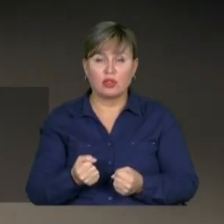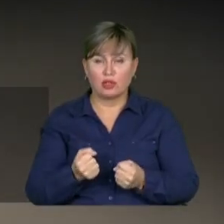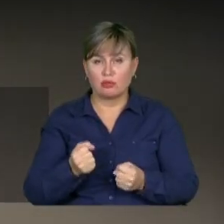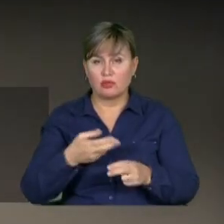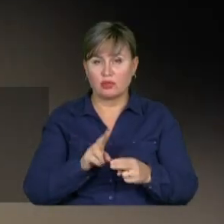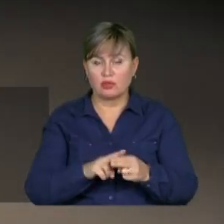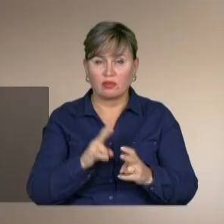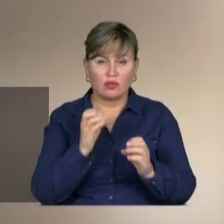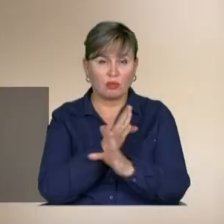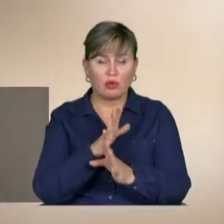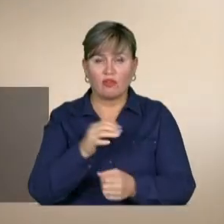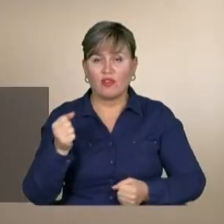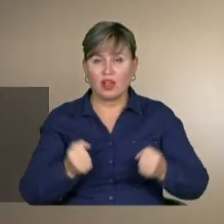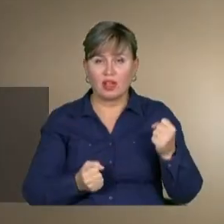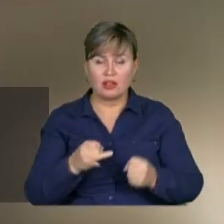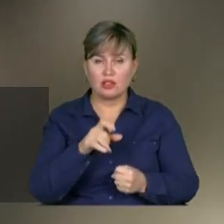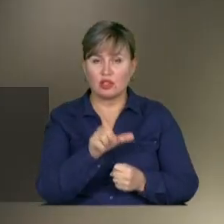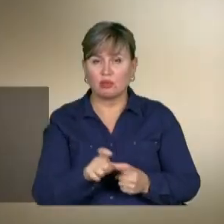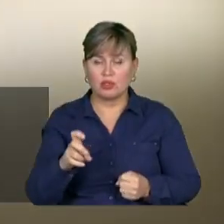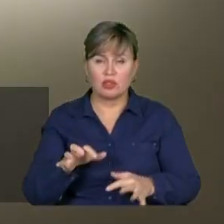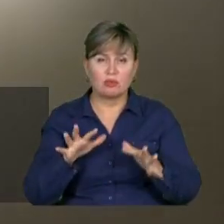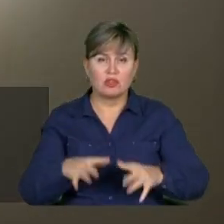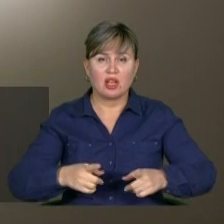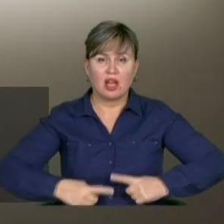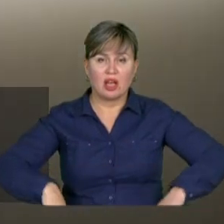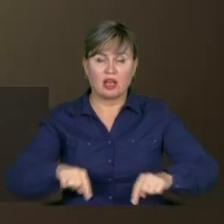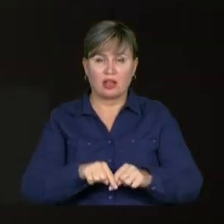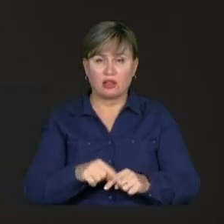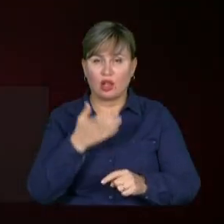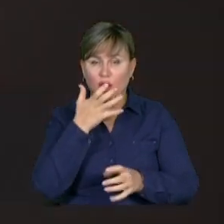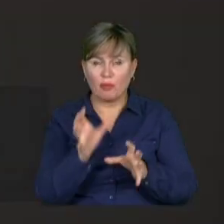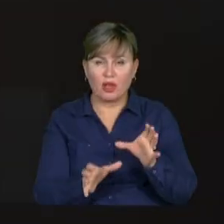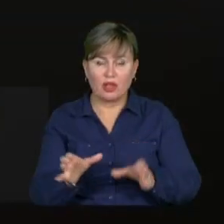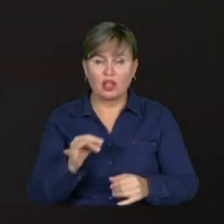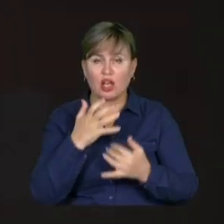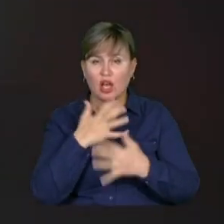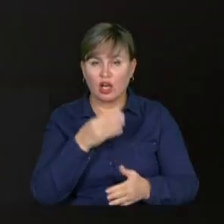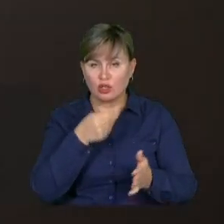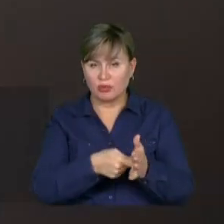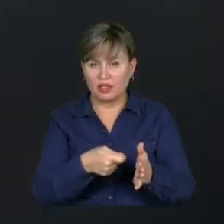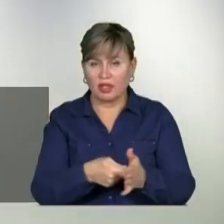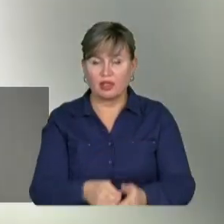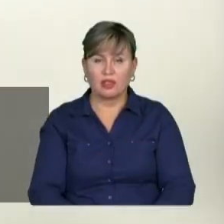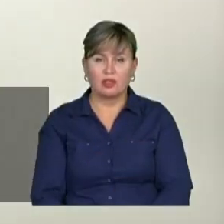застрявших в непогоду водителей и пассажиров на местах организовали пункты обогрева и горячее питание.